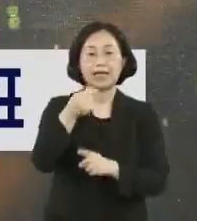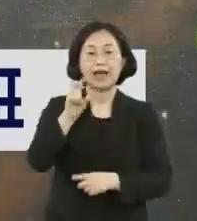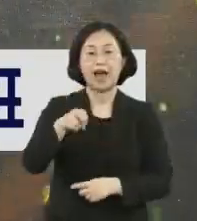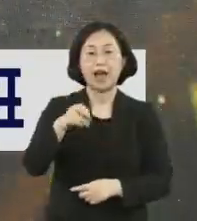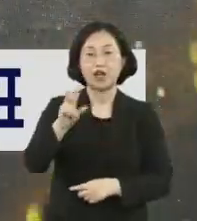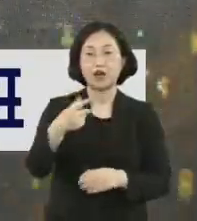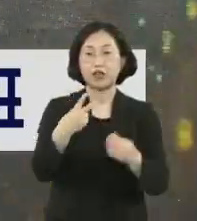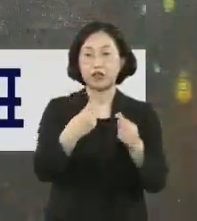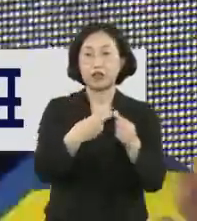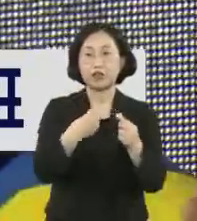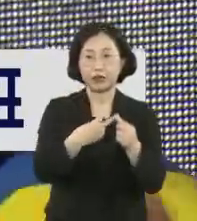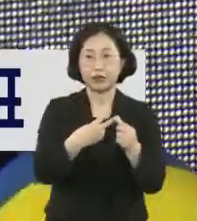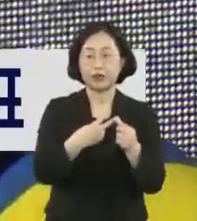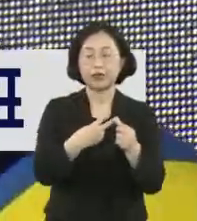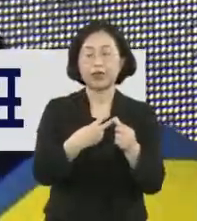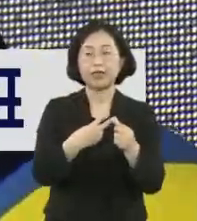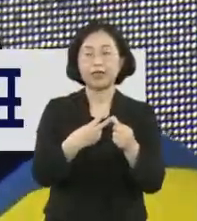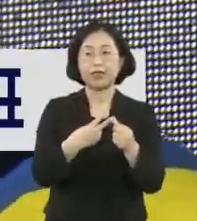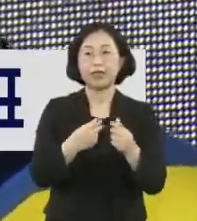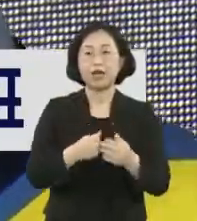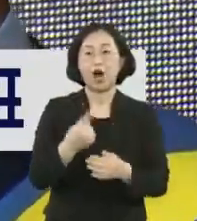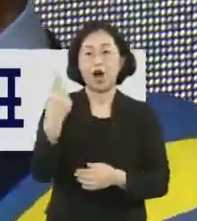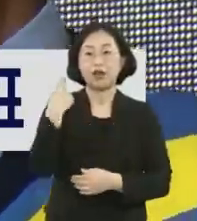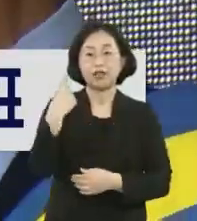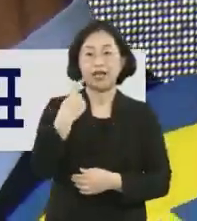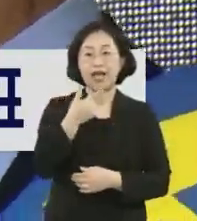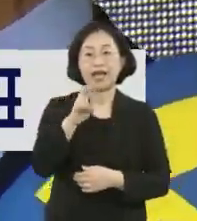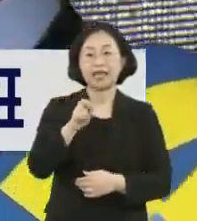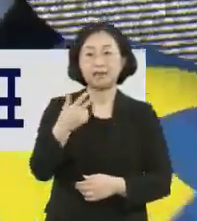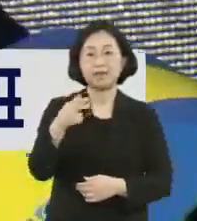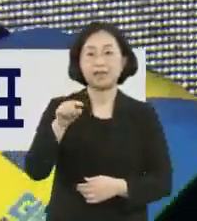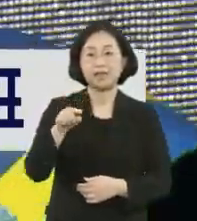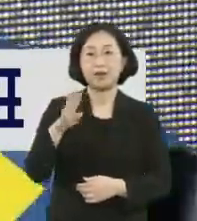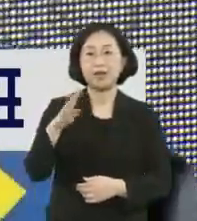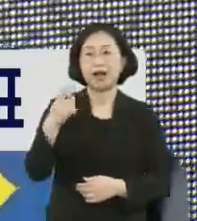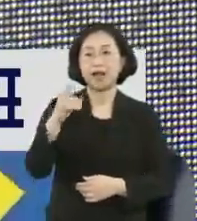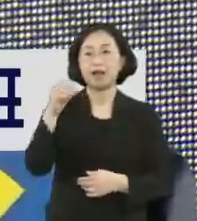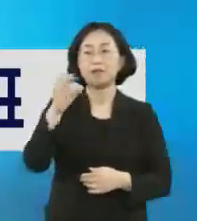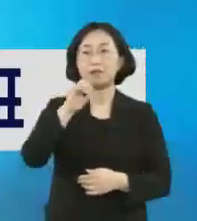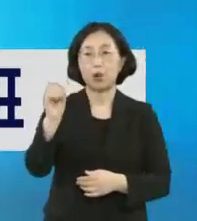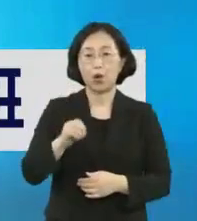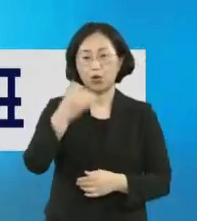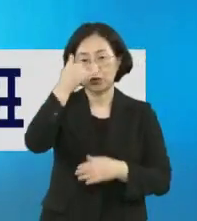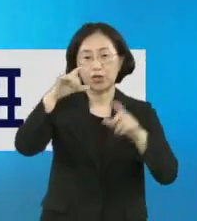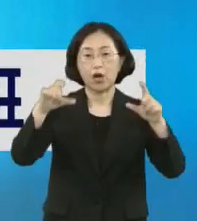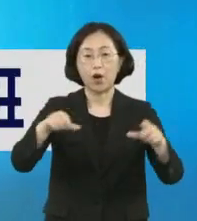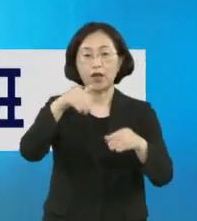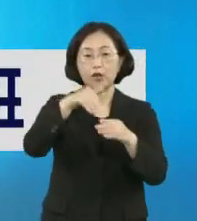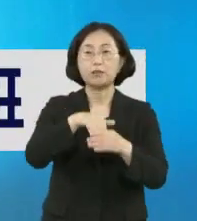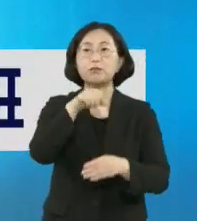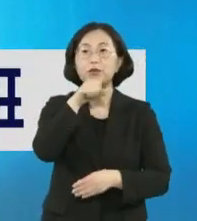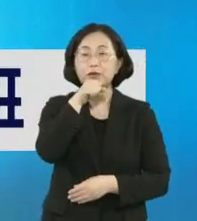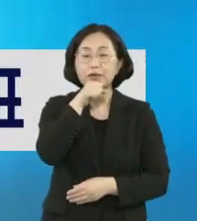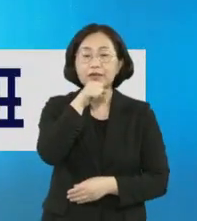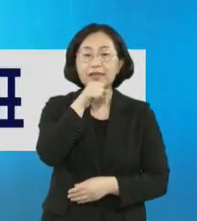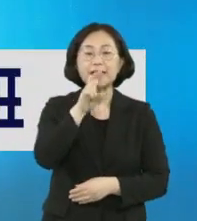후보는 오늘 29.72%를 기록해 어제 27.41%에 이어 충청권 누적